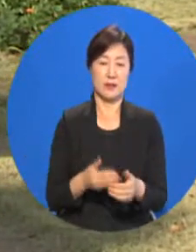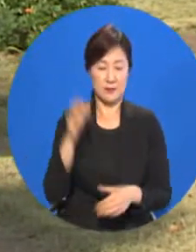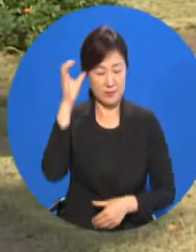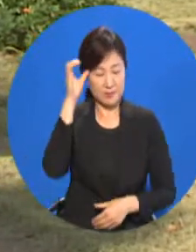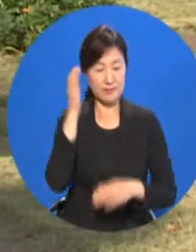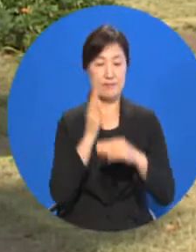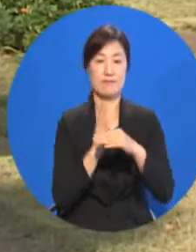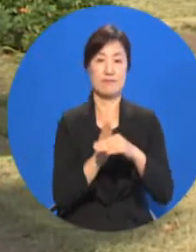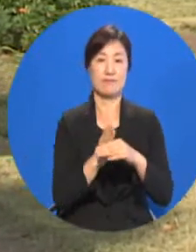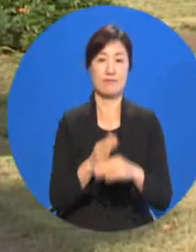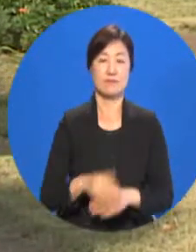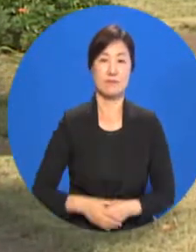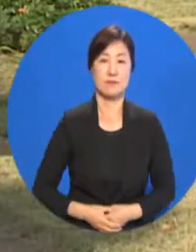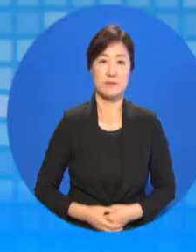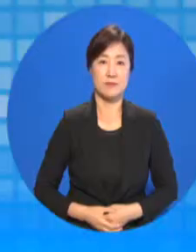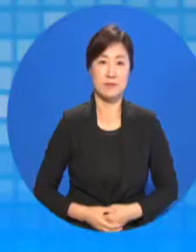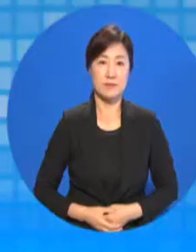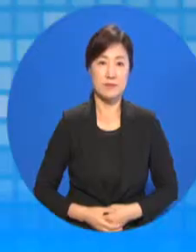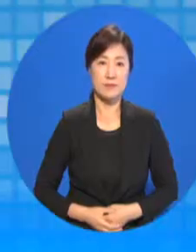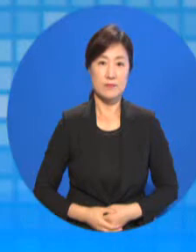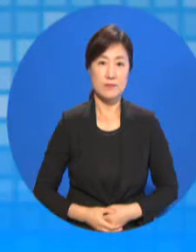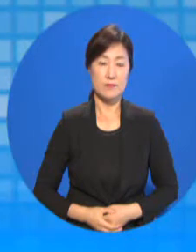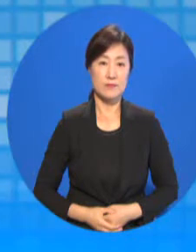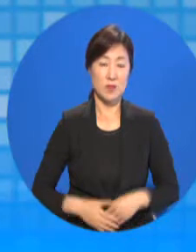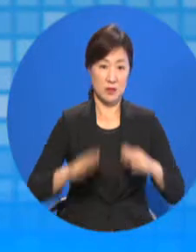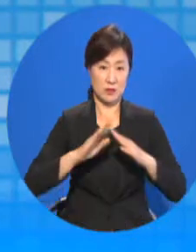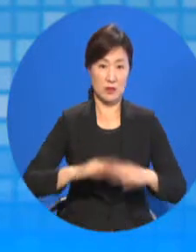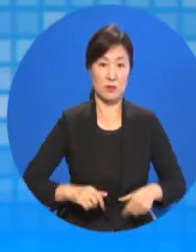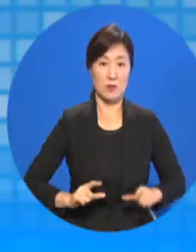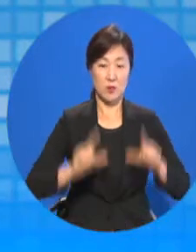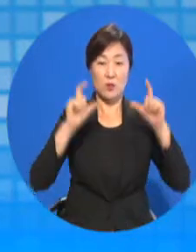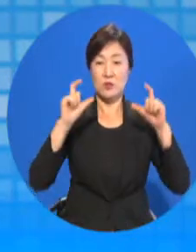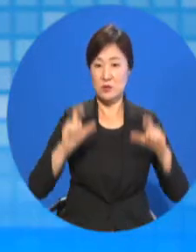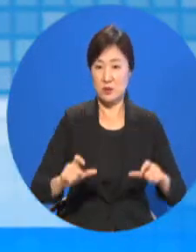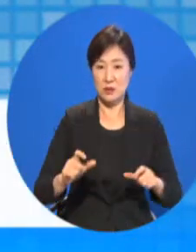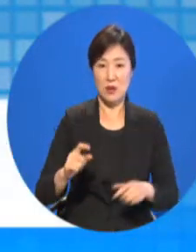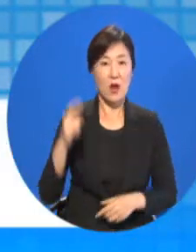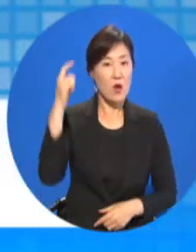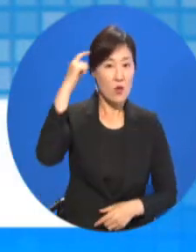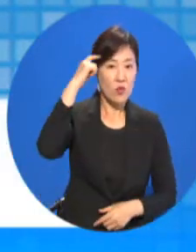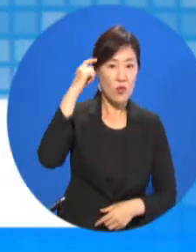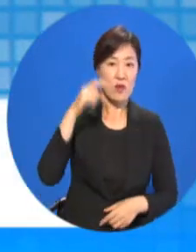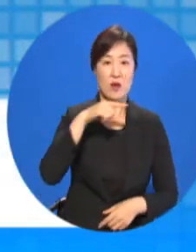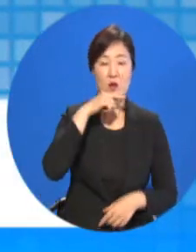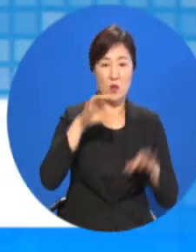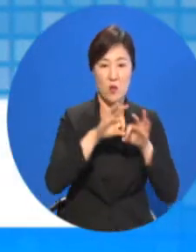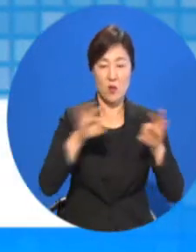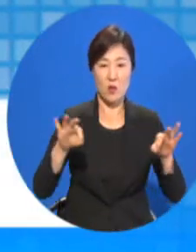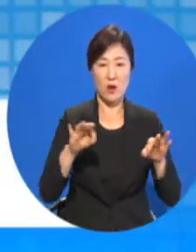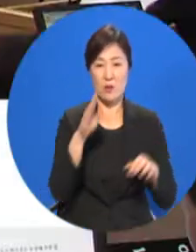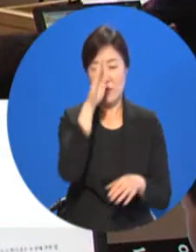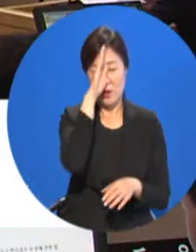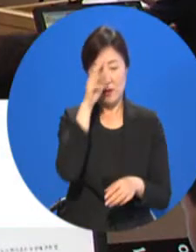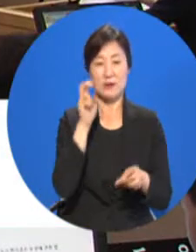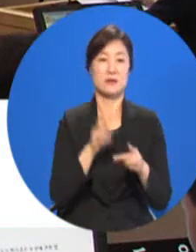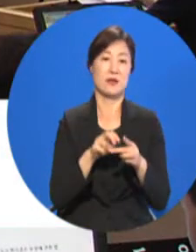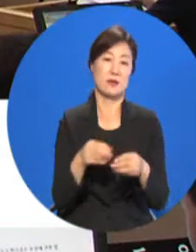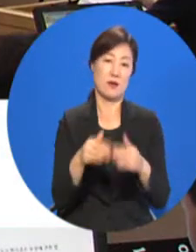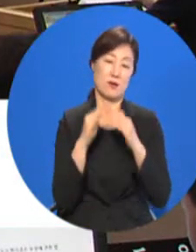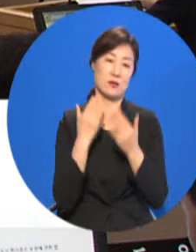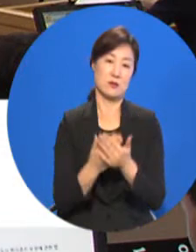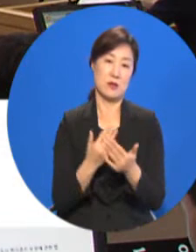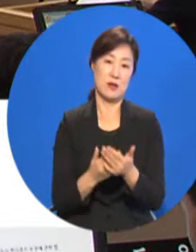뉴스 김철원입니다. 전남 동부지역에 뇌혈관 질환센터 설립을 촉구하는 목소리가 전남